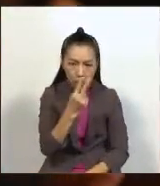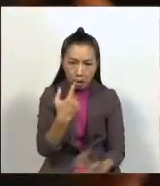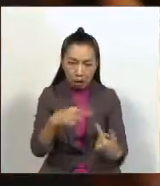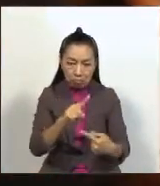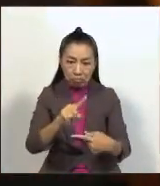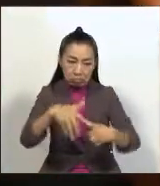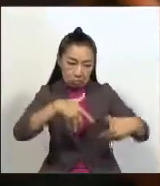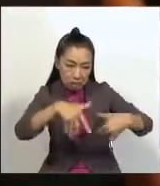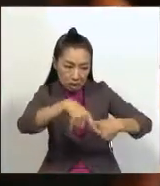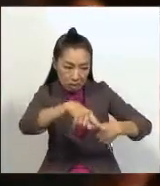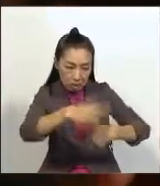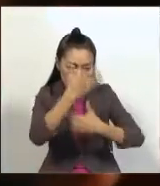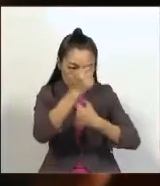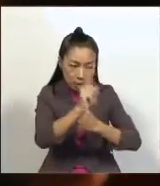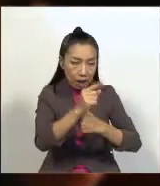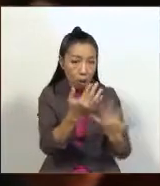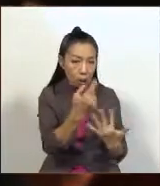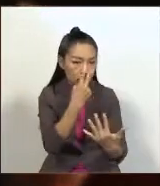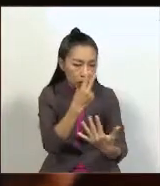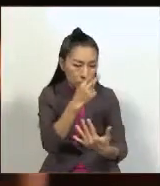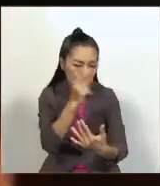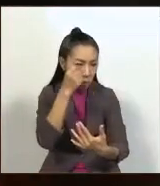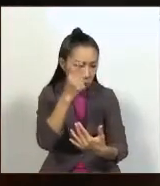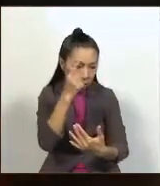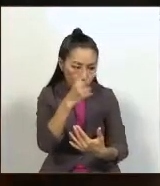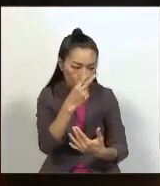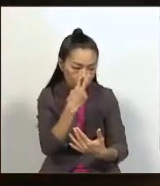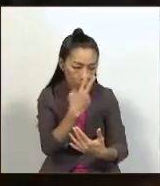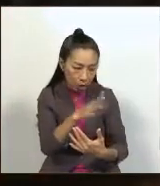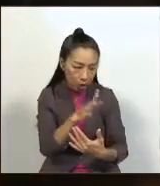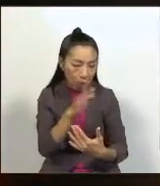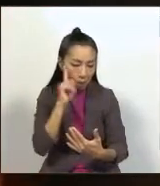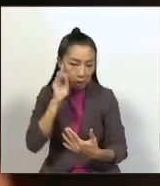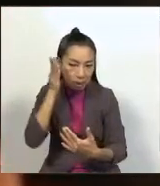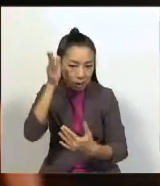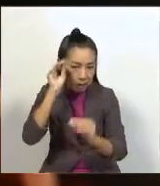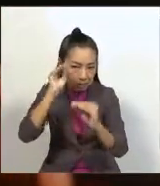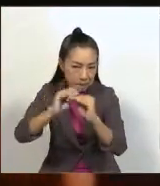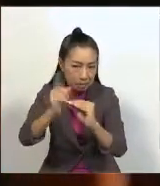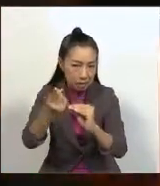การตอบรับเป็นยังไงสักวัน2วันเราก็น่าจะประเมินได้ว่าเป้าใหม่ควรจะอยู่สักเท่าไหร่